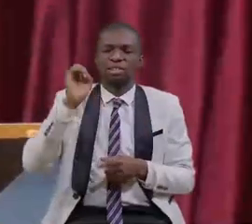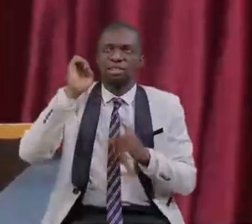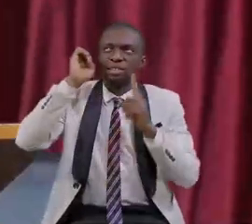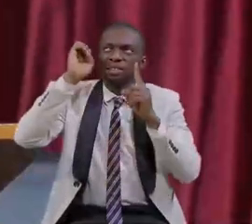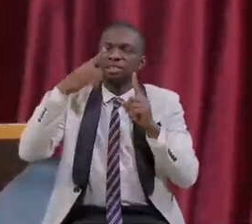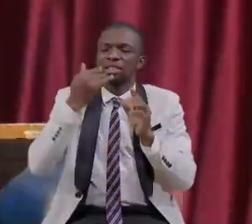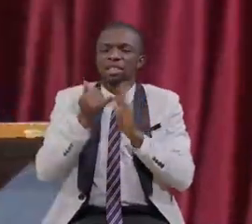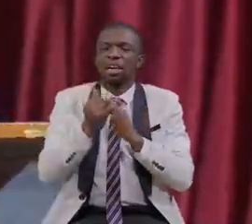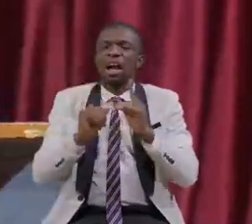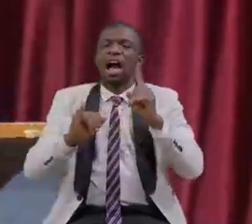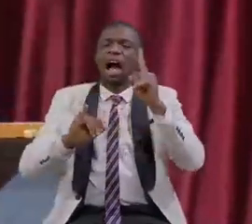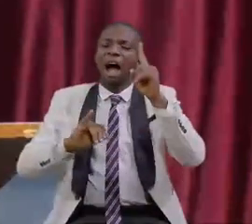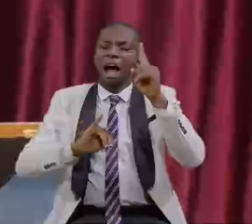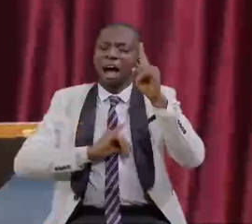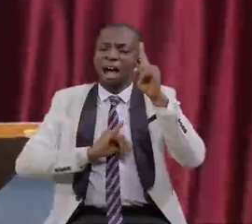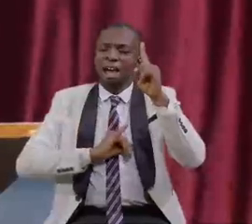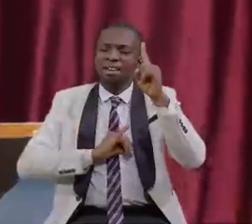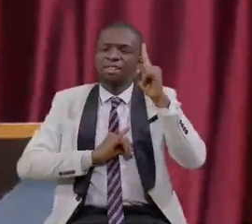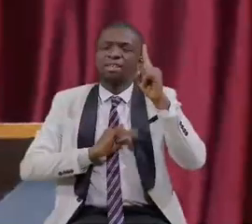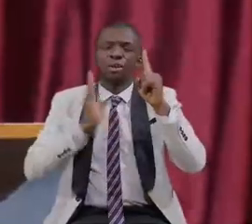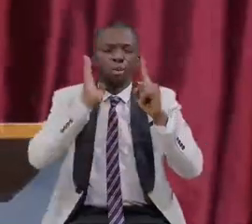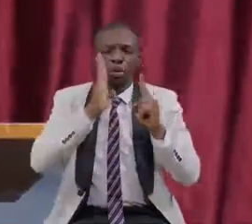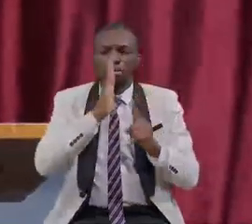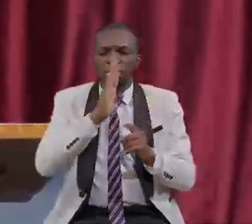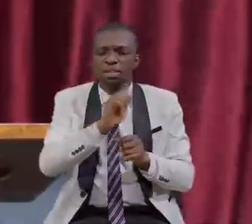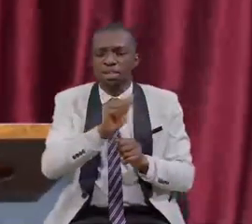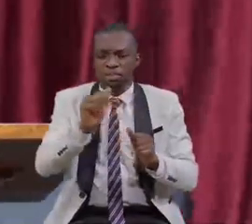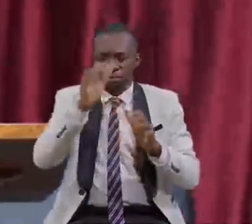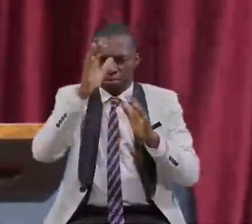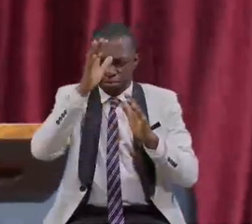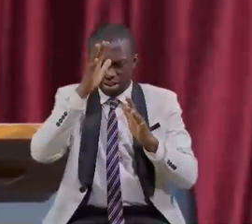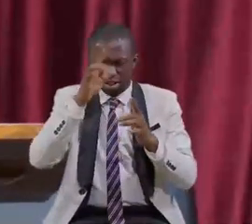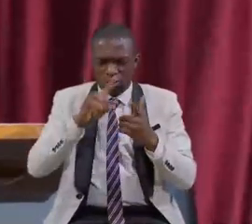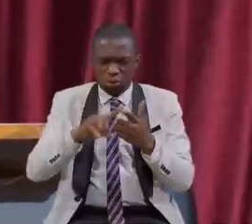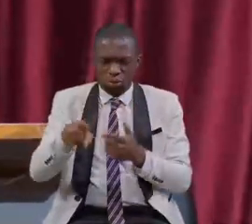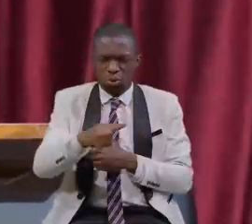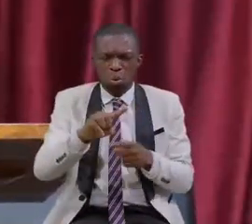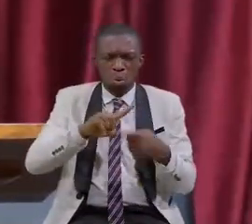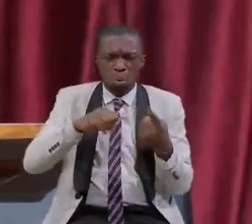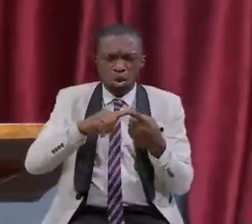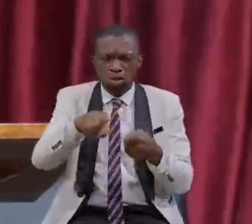je serai pour vous un père. Nous sortons des ténèbres.